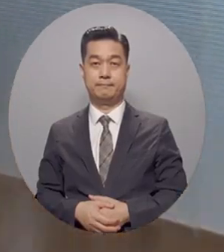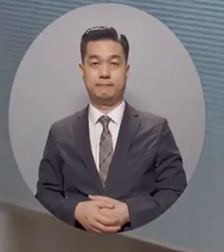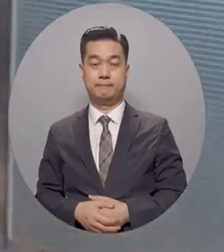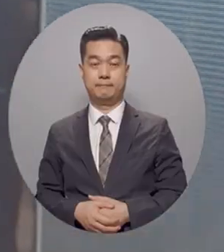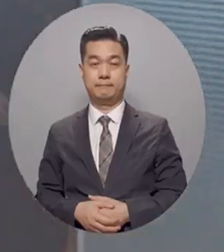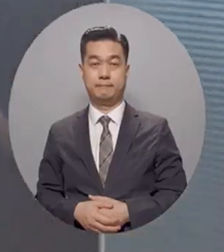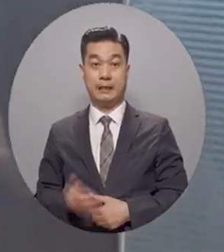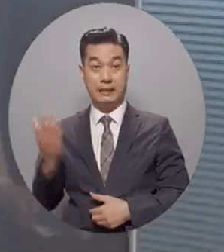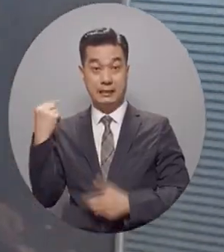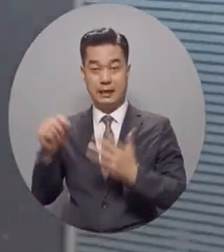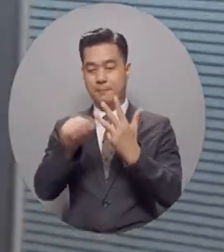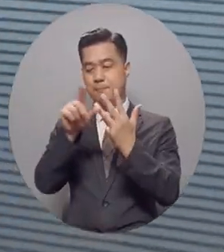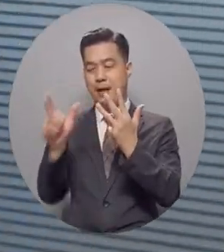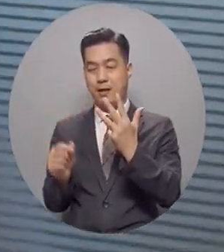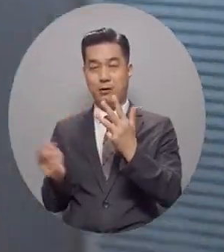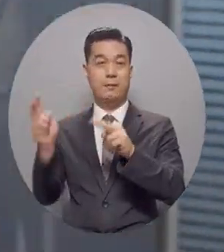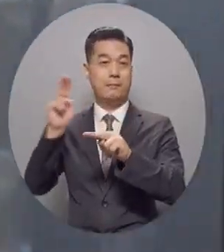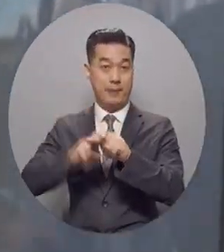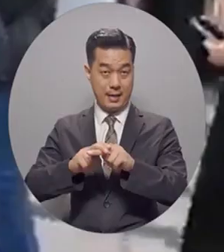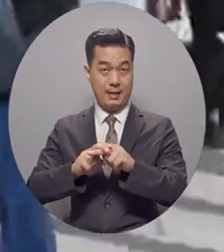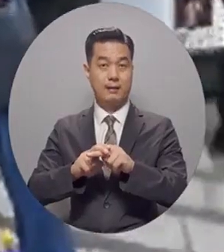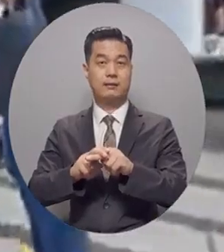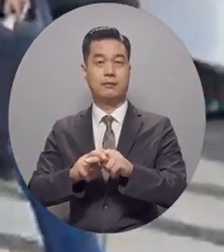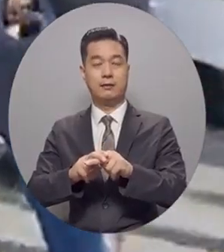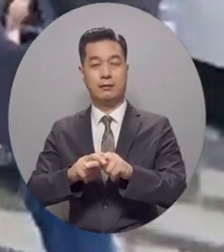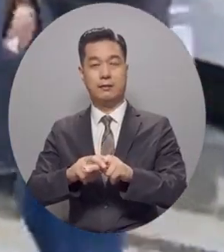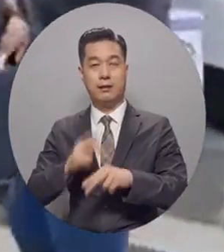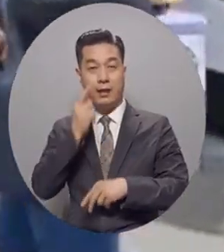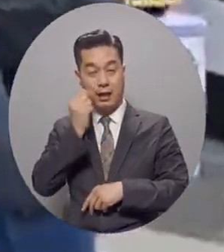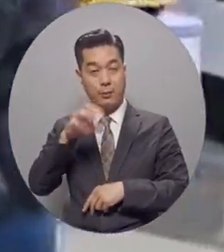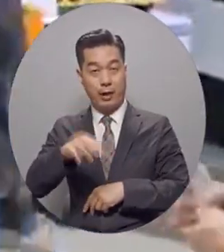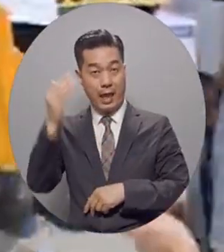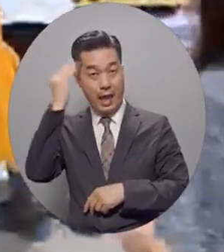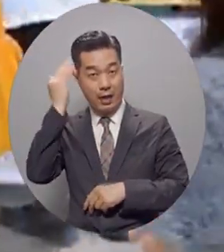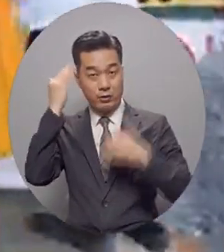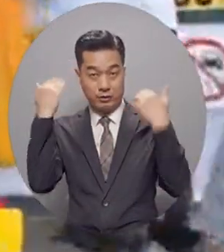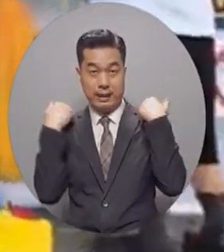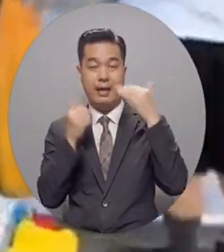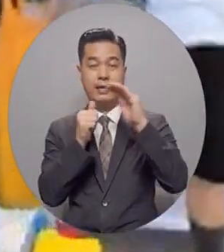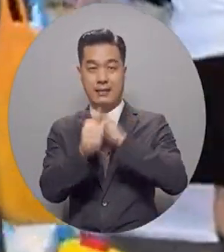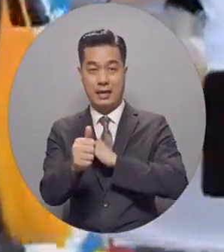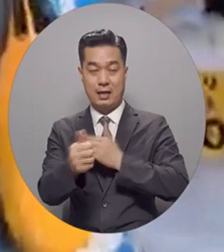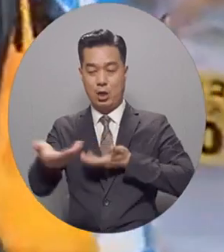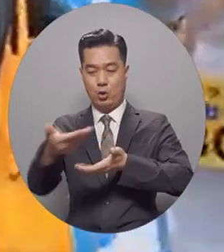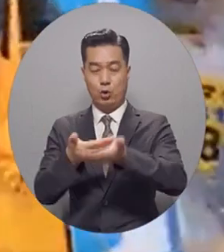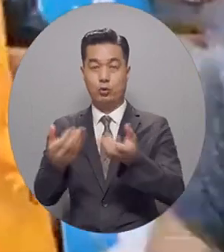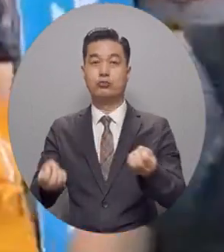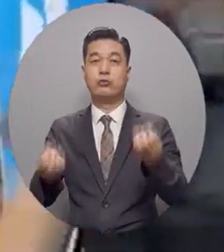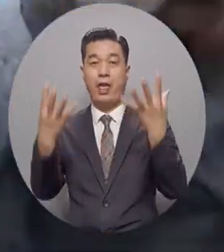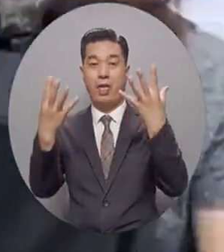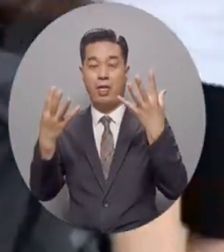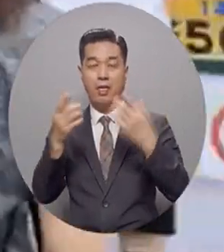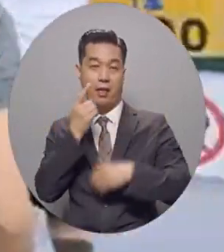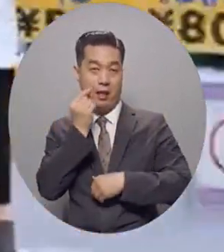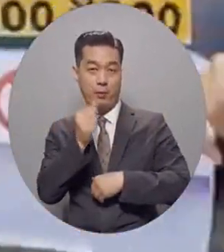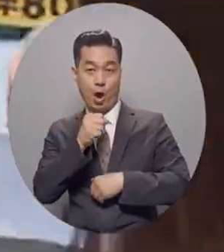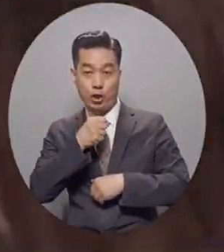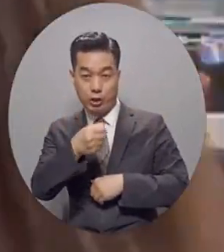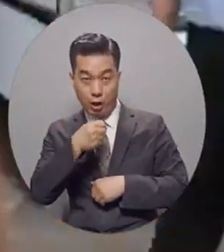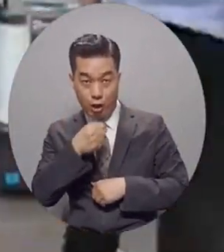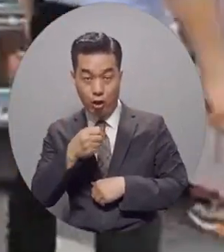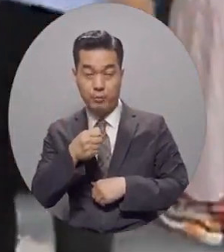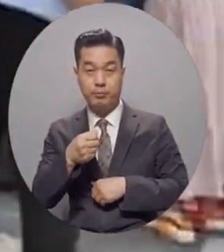지난 8월 부임한 박철희 주일 한국 대사. 한일 교류 축제 중 일본어로 인터뷰하면서